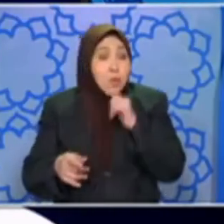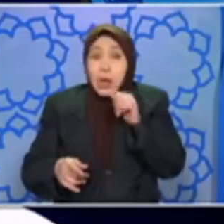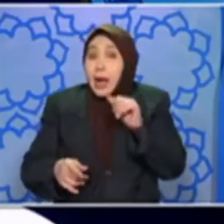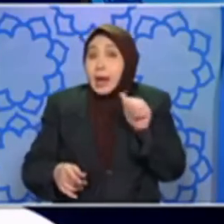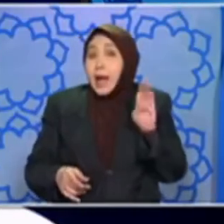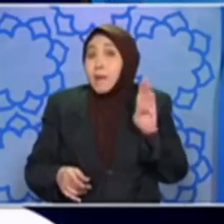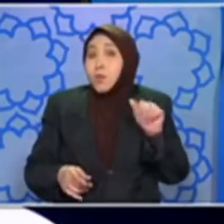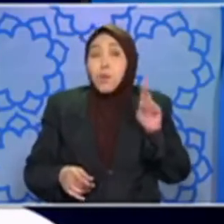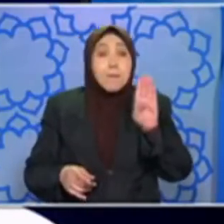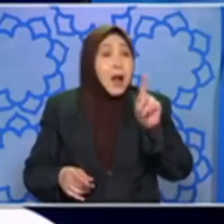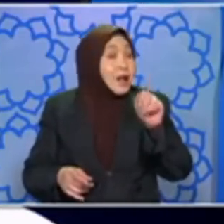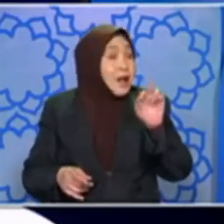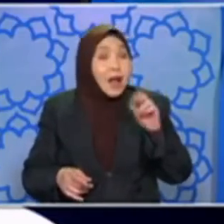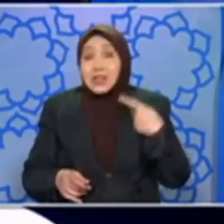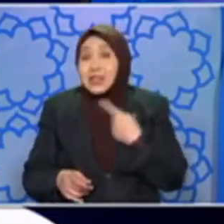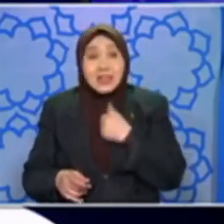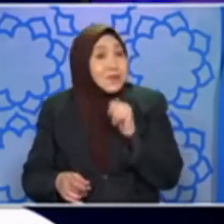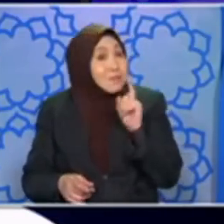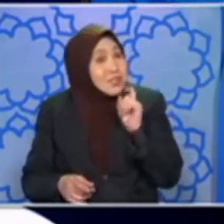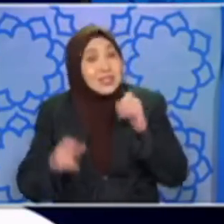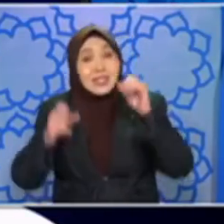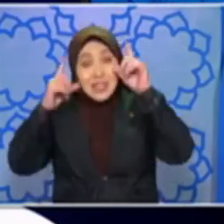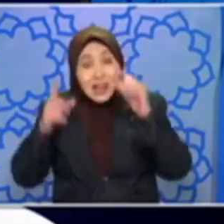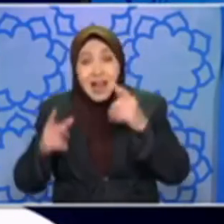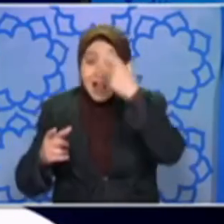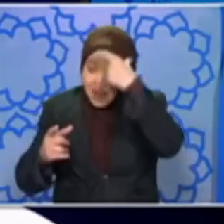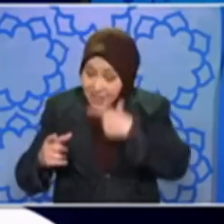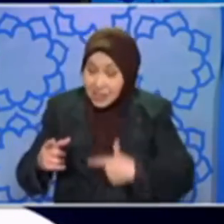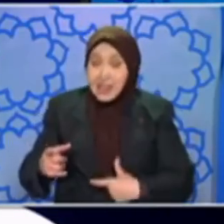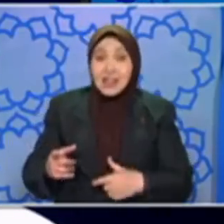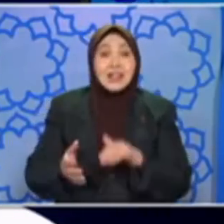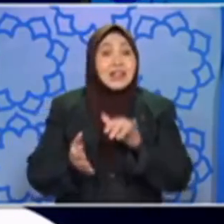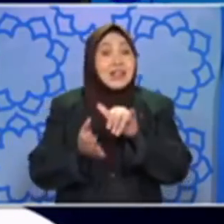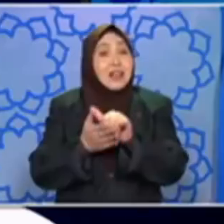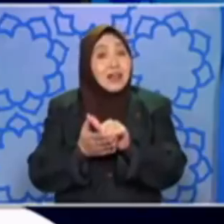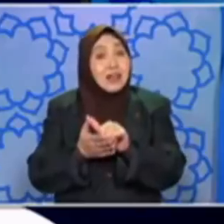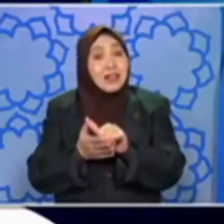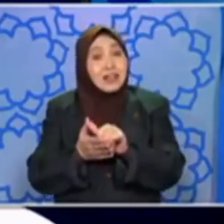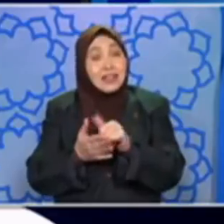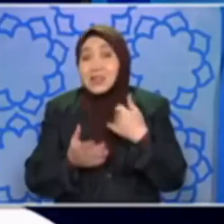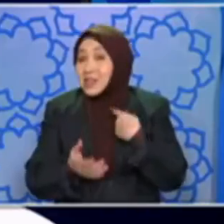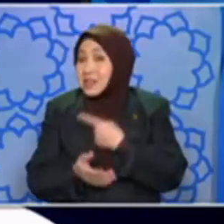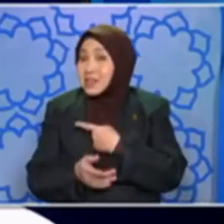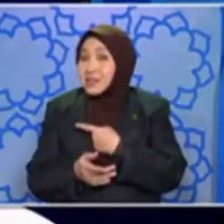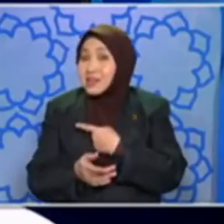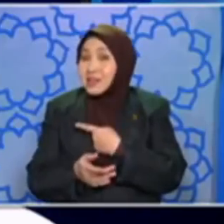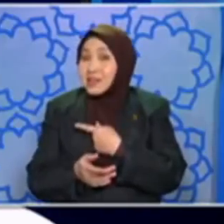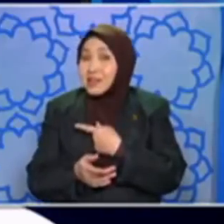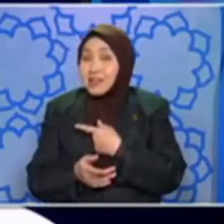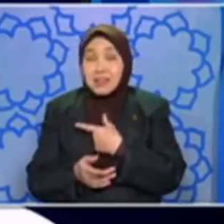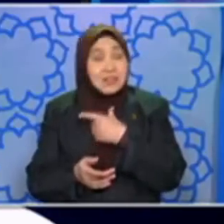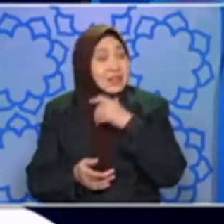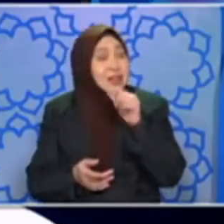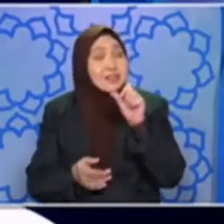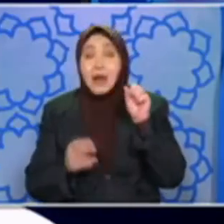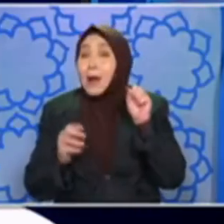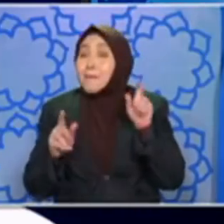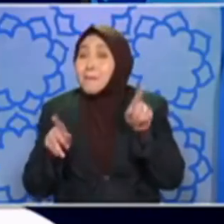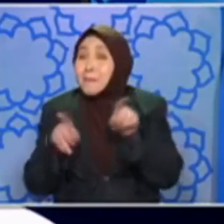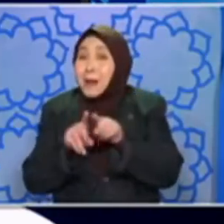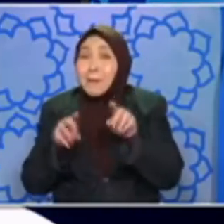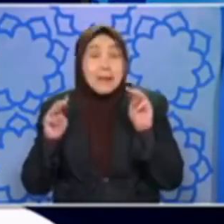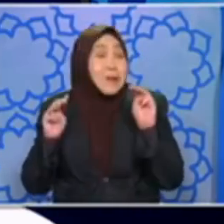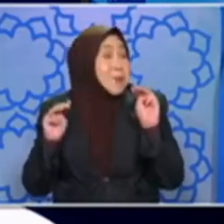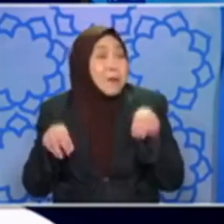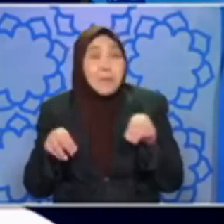kita kena sedar diri bahawa kita tidak semampu Abu Bakar. Kita kena sedar